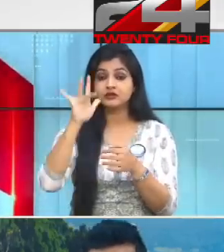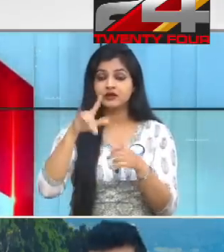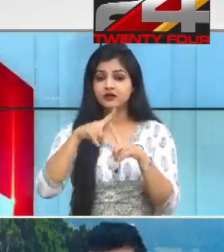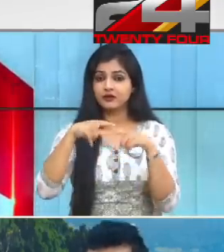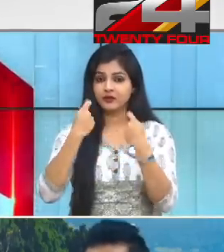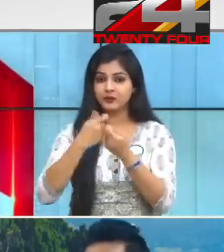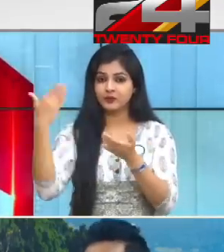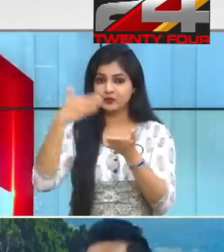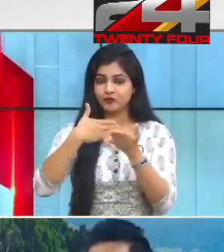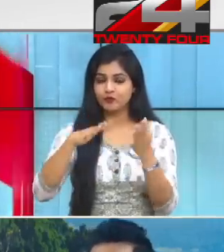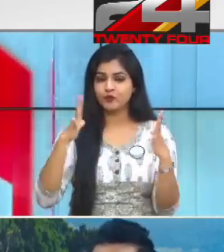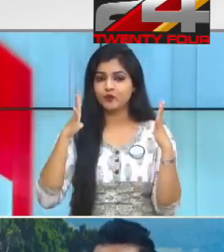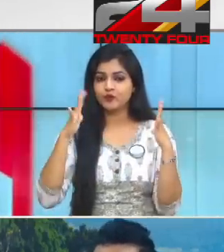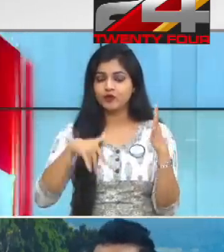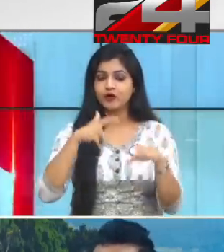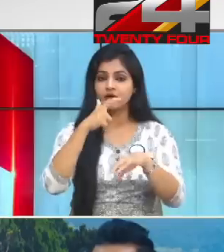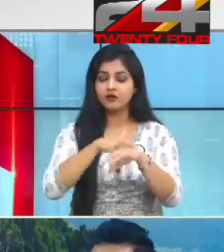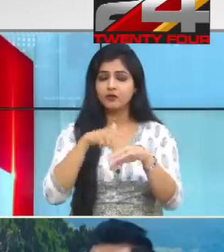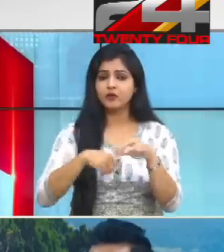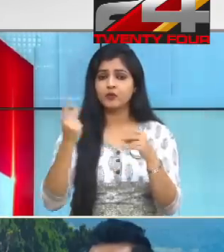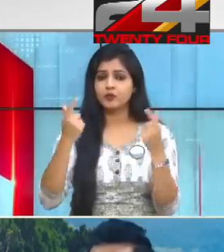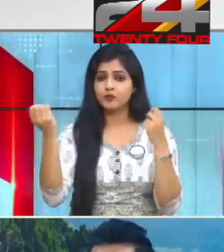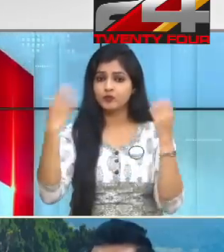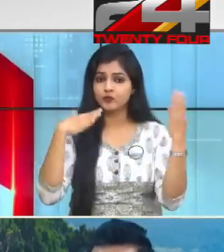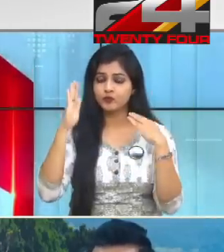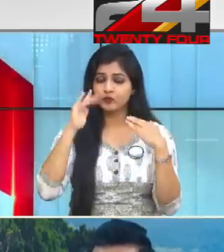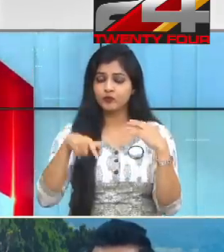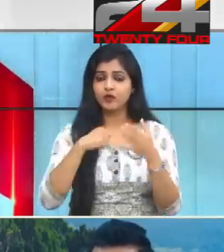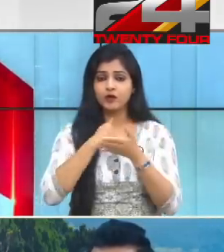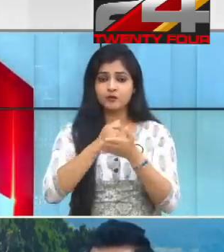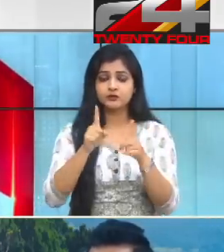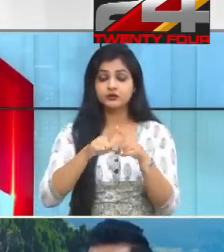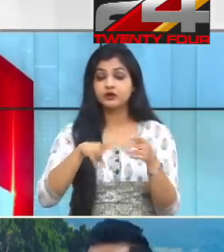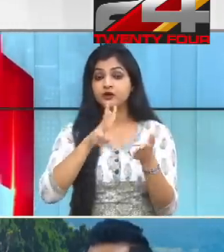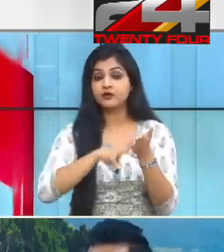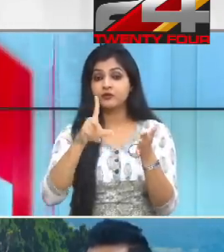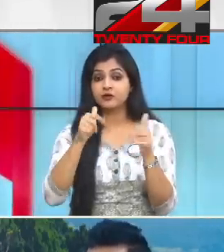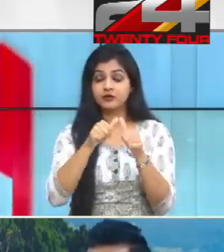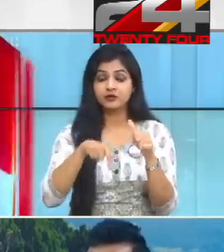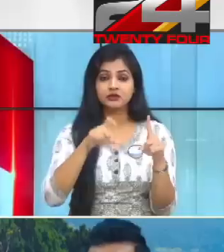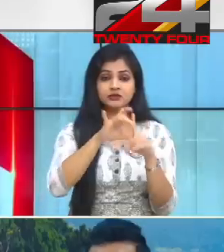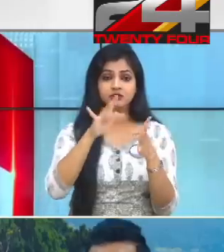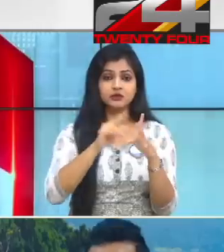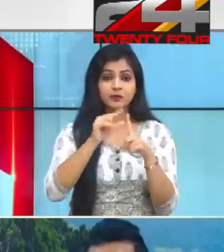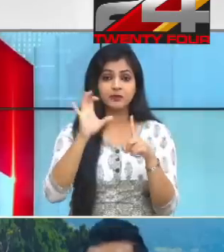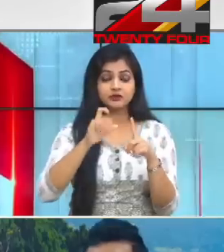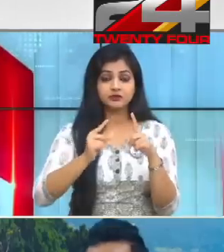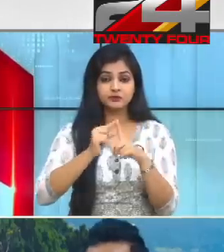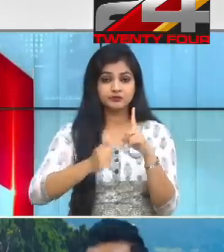ഞങ്ങളിവിടെ നിൽക്കുകയായിരുന്നു. അപ്പോൾ തന്നെ എല്ലാ ഇടപെടലും ഇവിടെ ഞങ്ങളെല്ലാവരും ഉണ്ടായിരുന്നു. MLA-മാരുണ്ടായിരുന്നു, ജില്ലാ പഞ്ചായത്തിൻ്റെ പ്രസിഡന്റ്